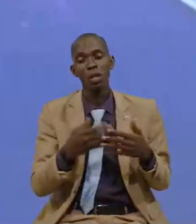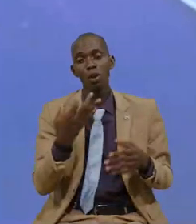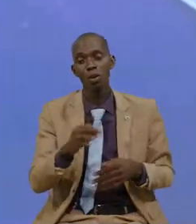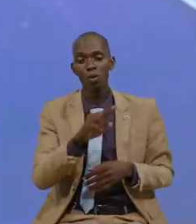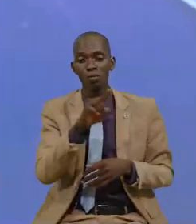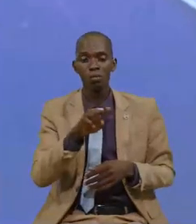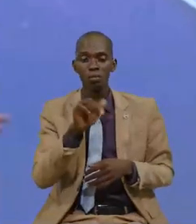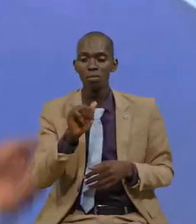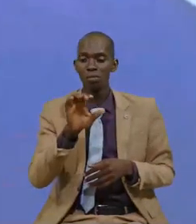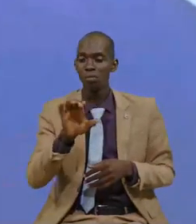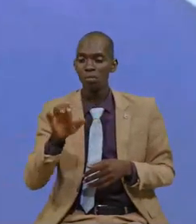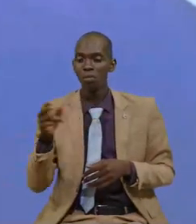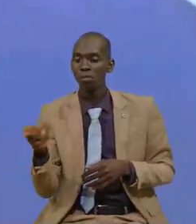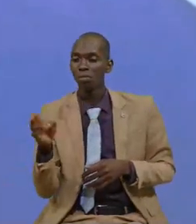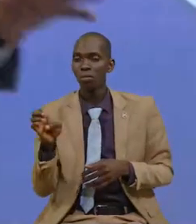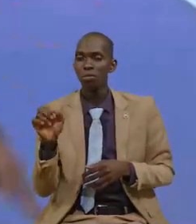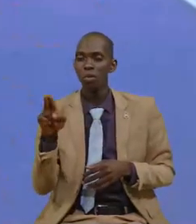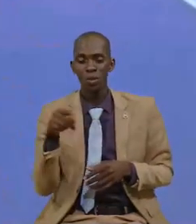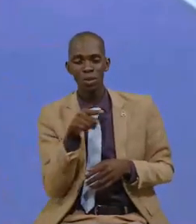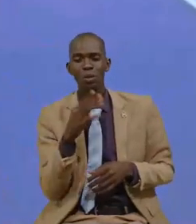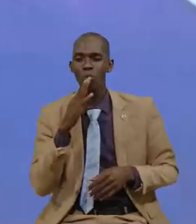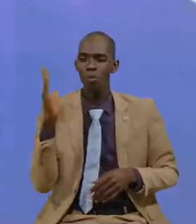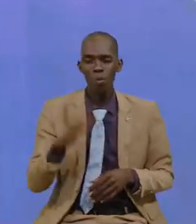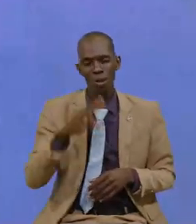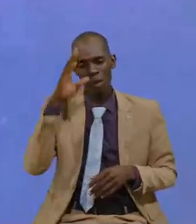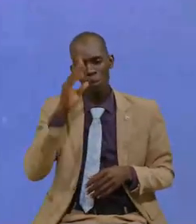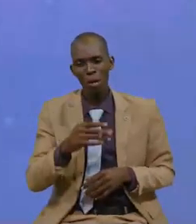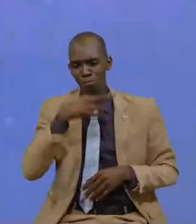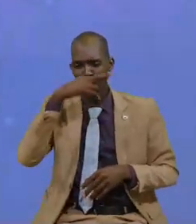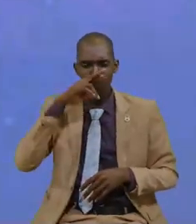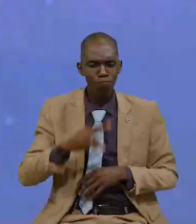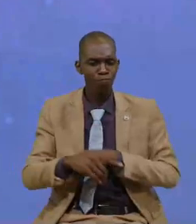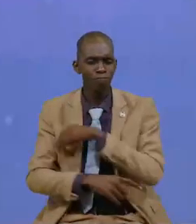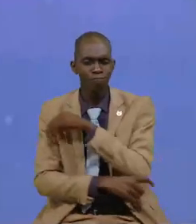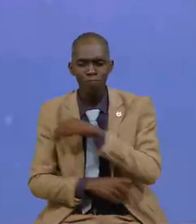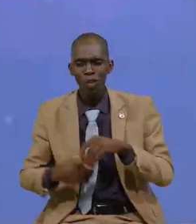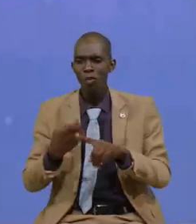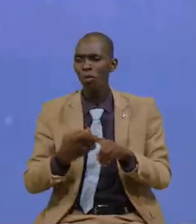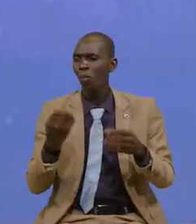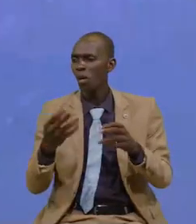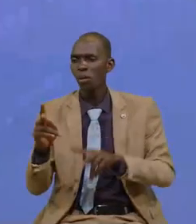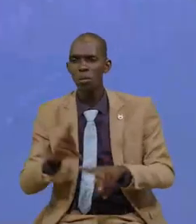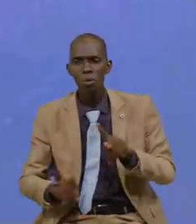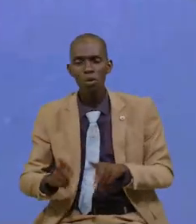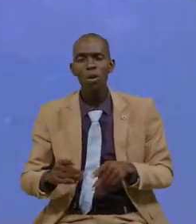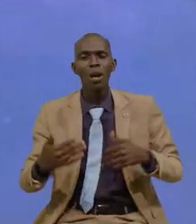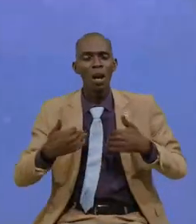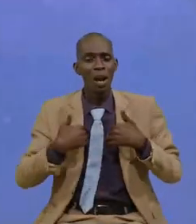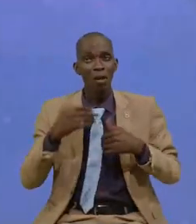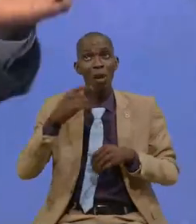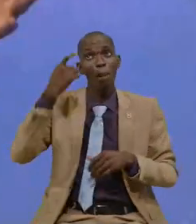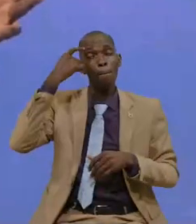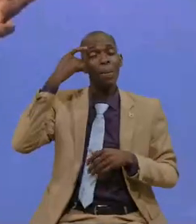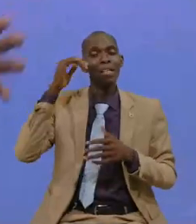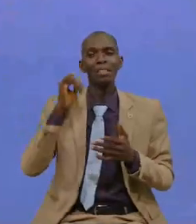était un homme méchant, un cupide, un voleur. Il ravissait des gens, voulait les choses des gens.